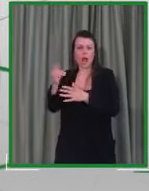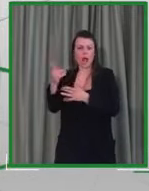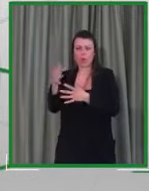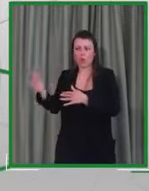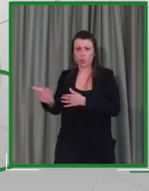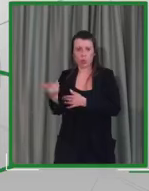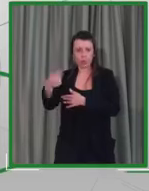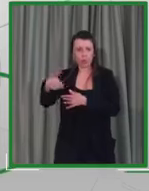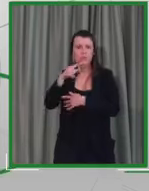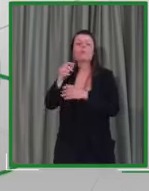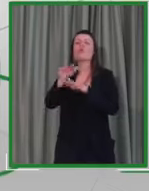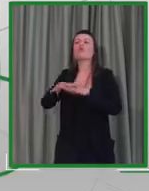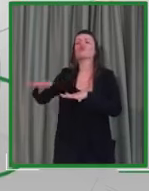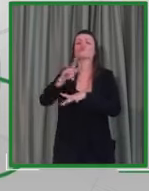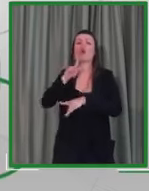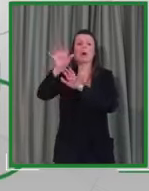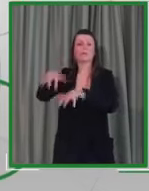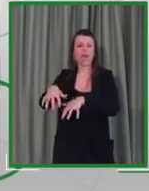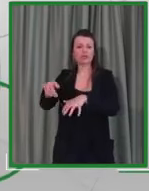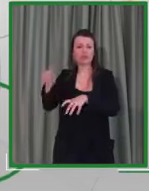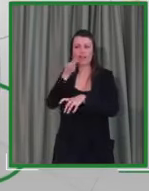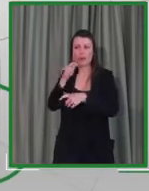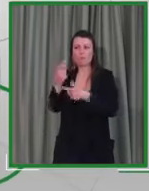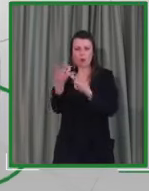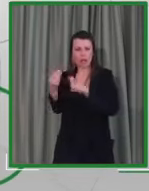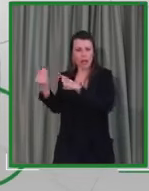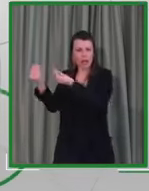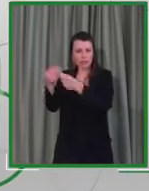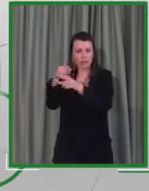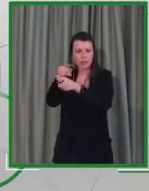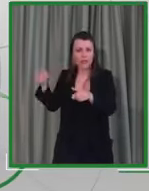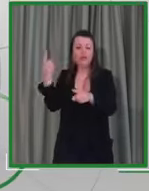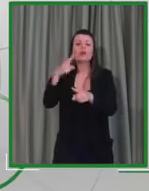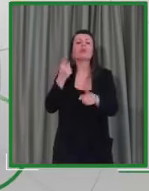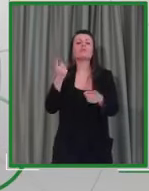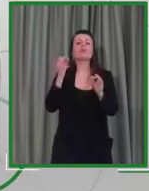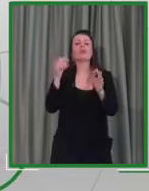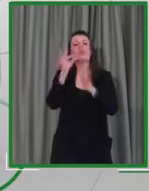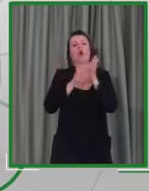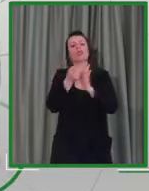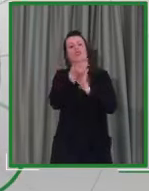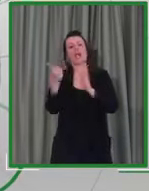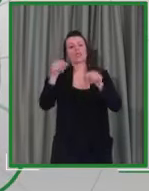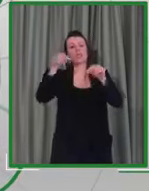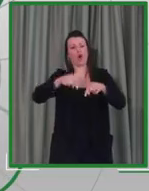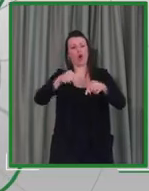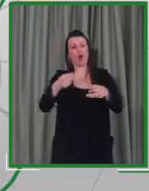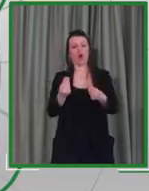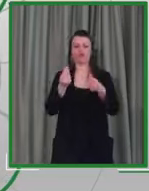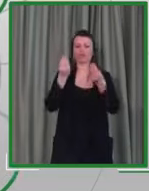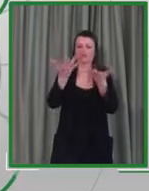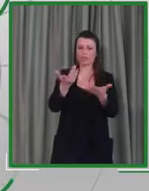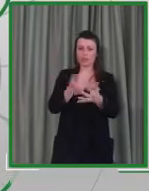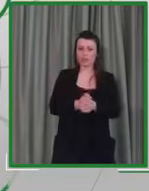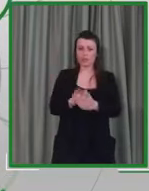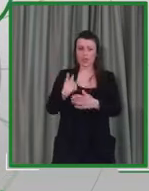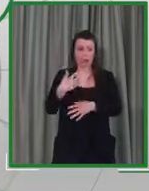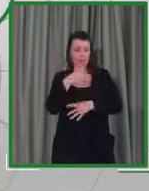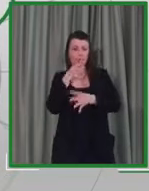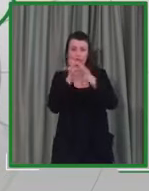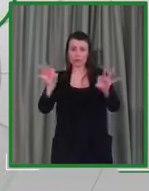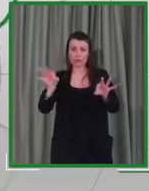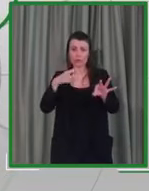brescia e questi sono i dati i dati di oggi che ci dicono e ripassa la parola a fabrizio